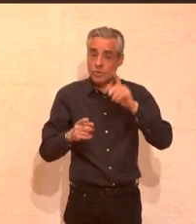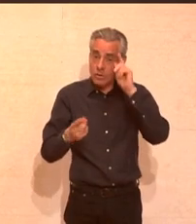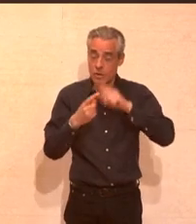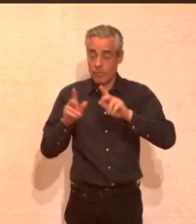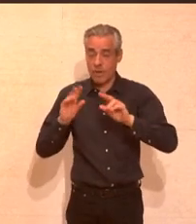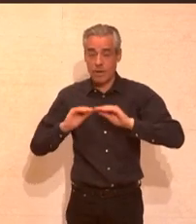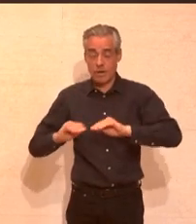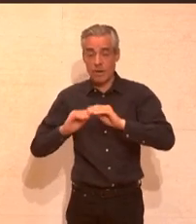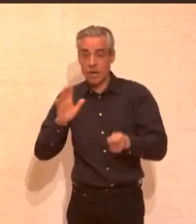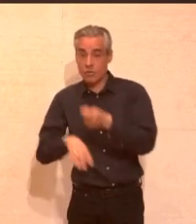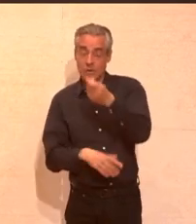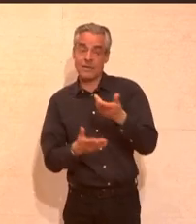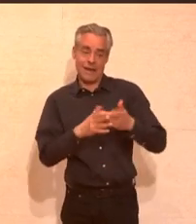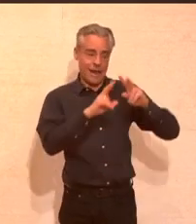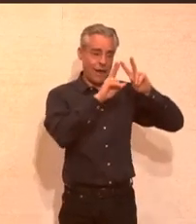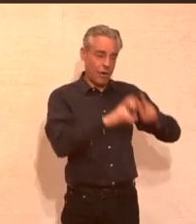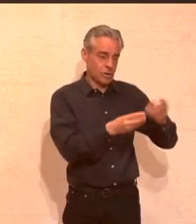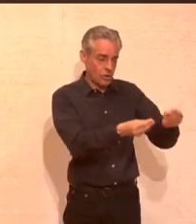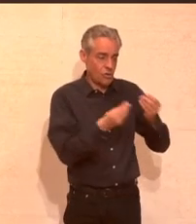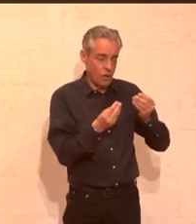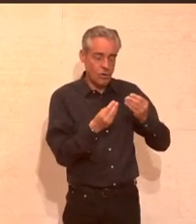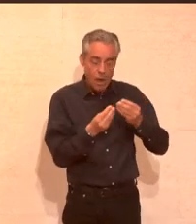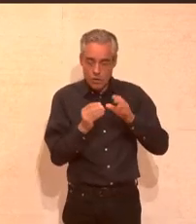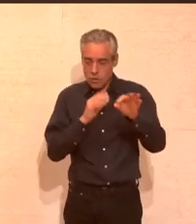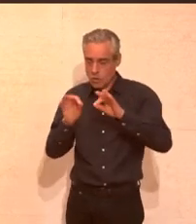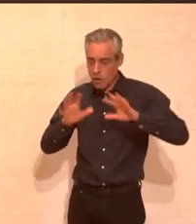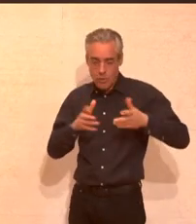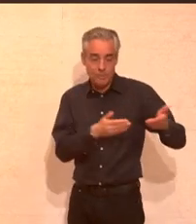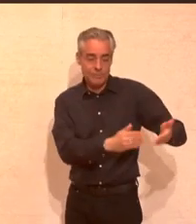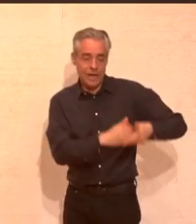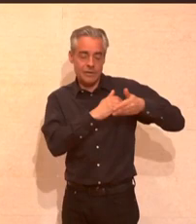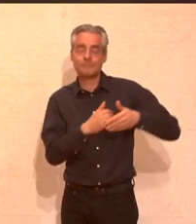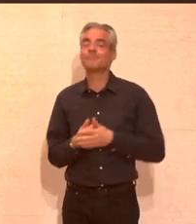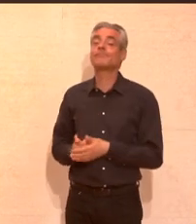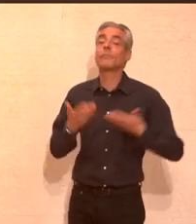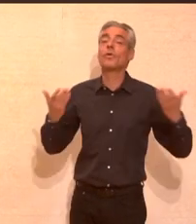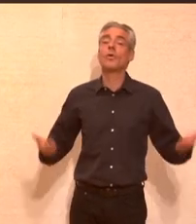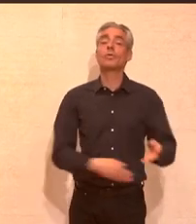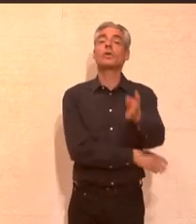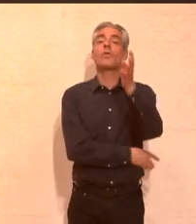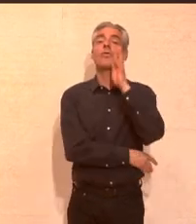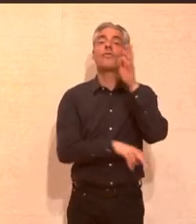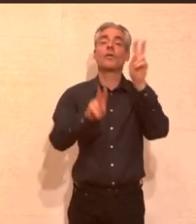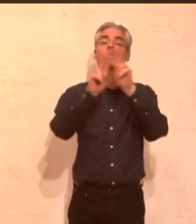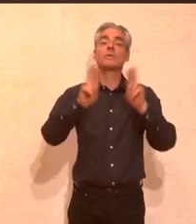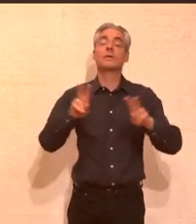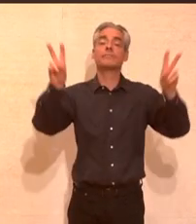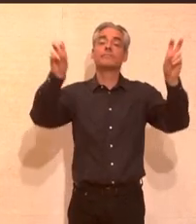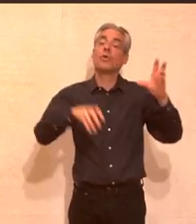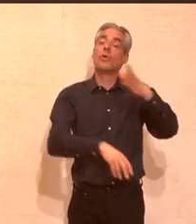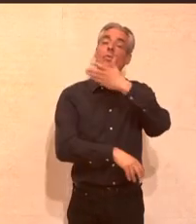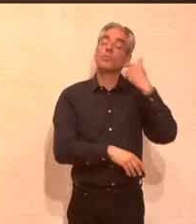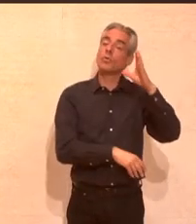que la recherche, elle est précisément là pour éclairer nos choix. La conférence internationale « Mieux dormir